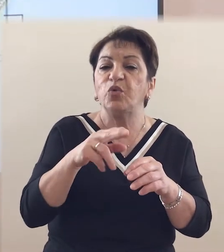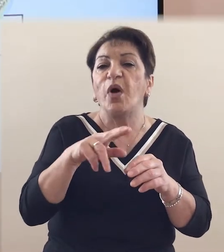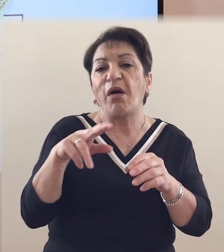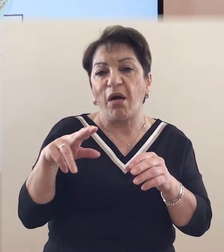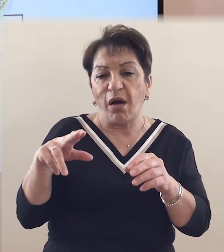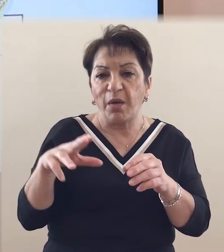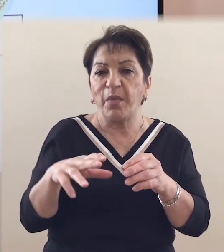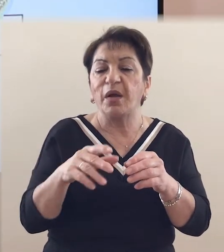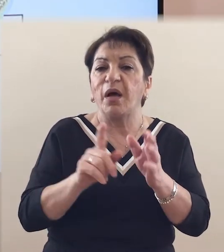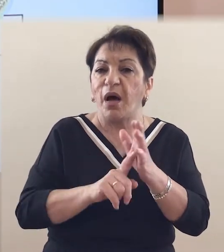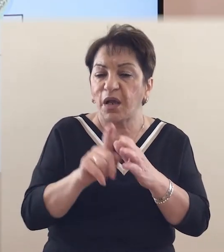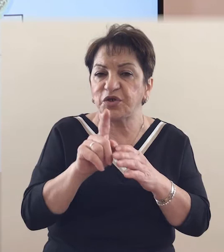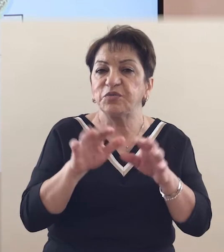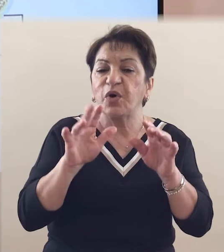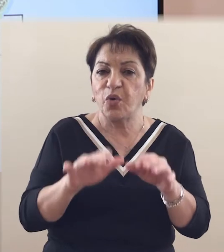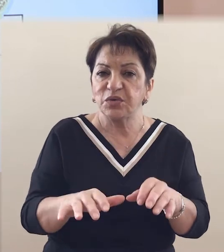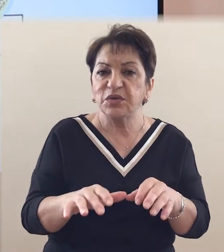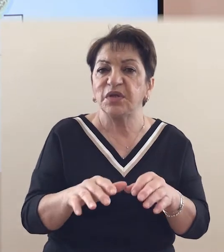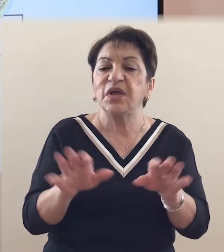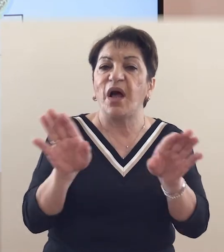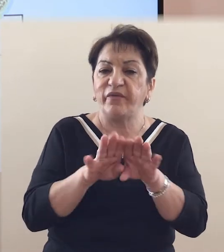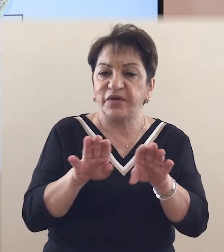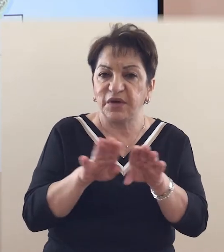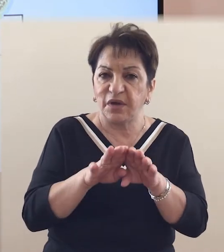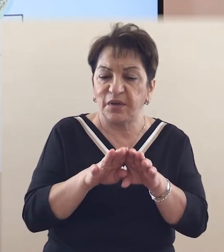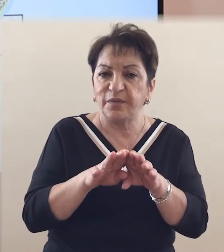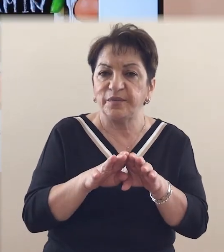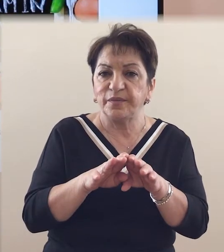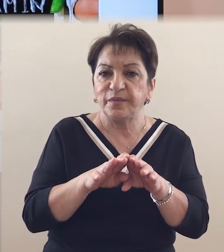քայքայման եւ առաջացման գործընթացները հավասարակշռվում են։